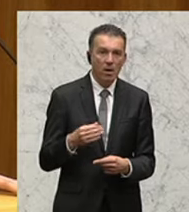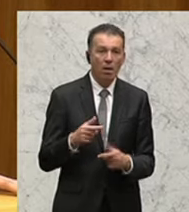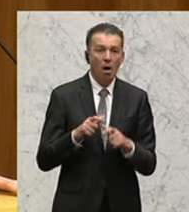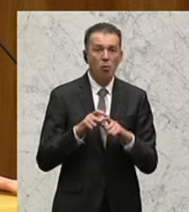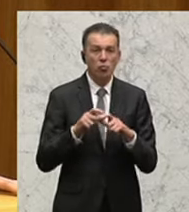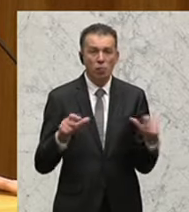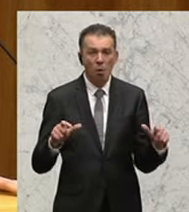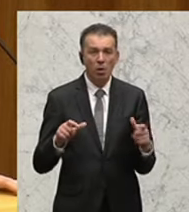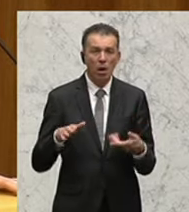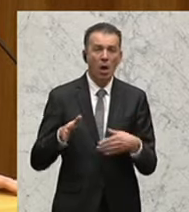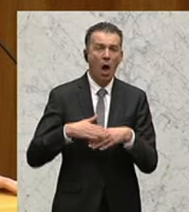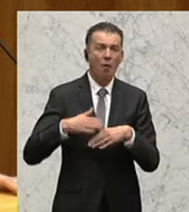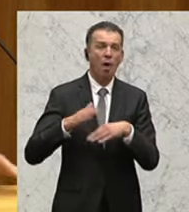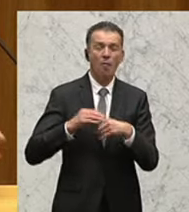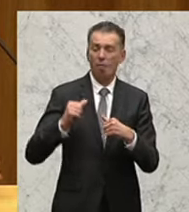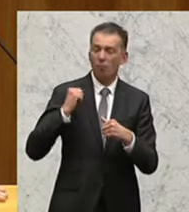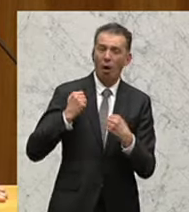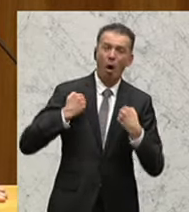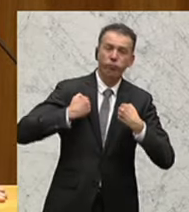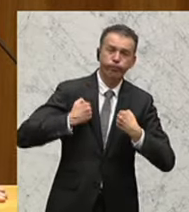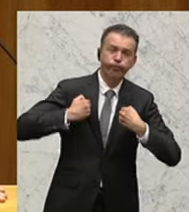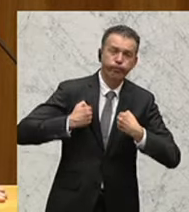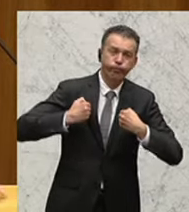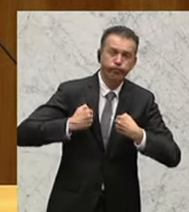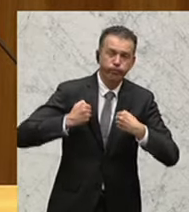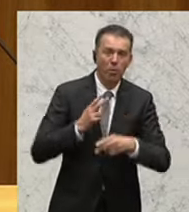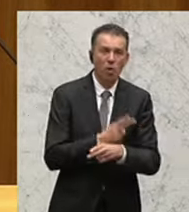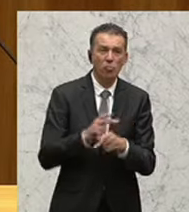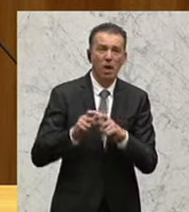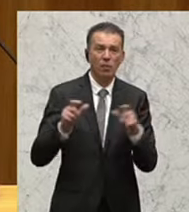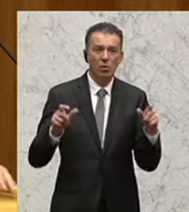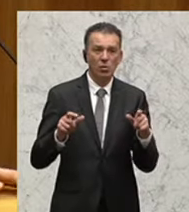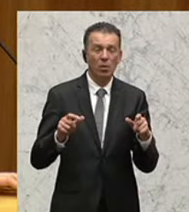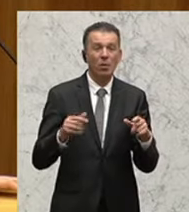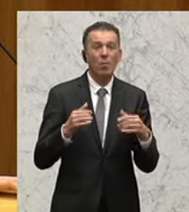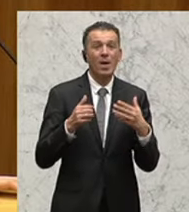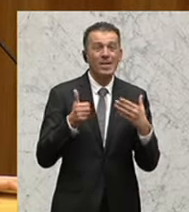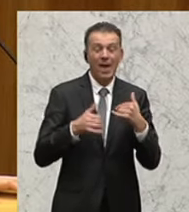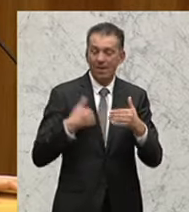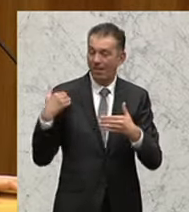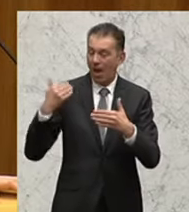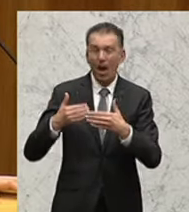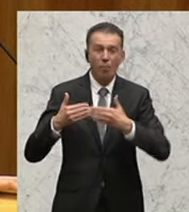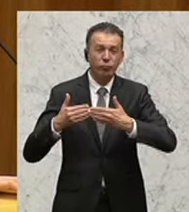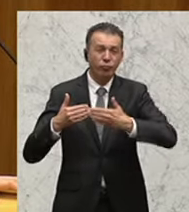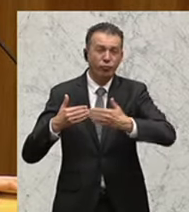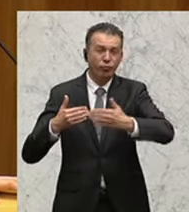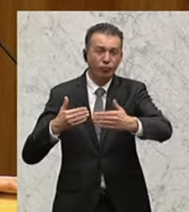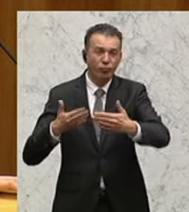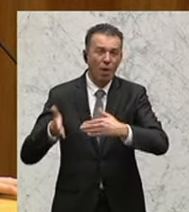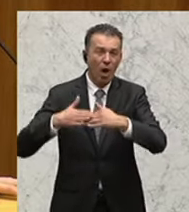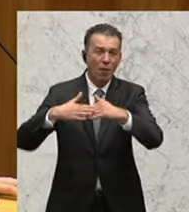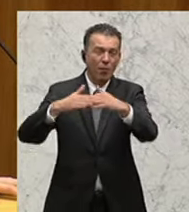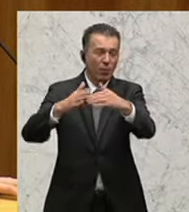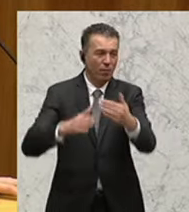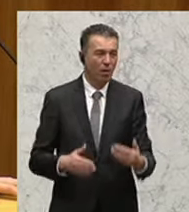Schuldenrucksack gegeben, der eh schon recht schwer ist. Die Staatsverschuldung steigt jetzt nämlich schon zum 60. Jahr in Folge. Wir können